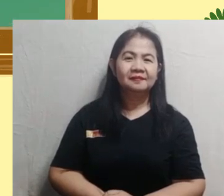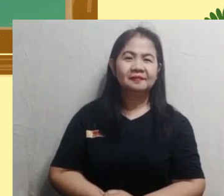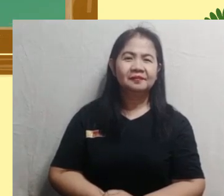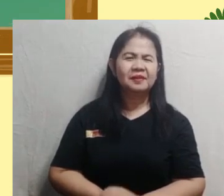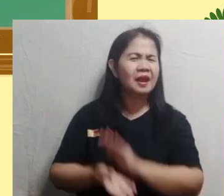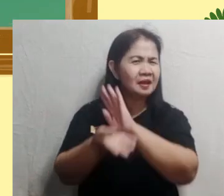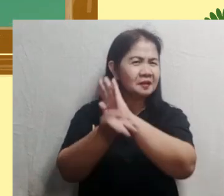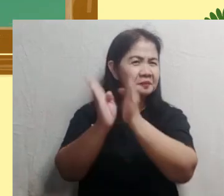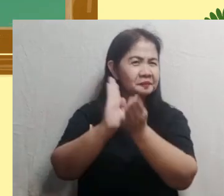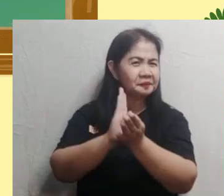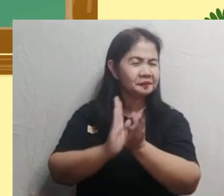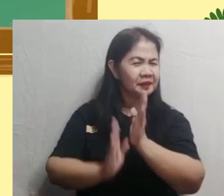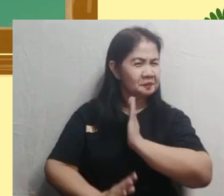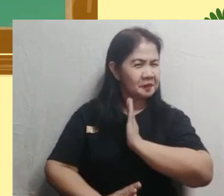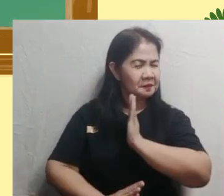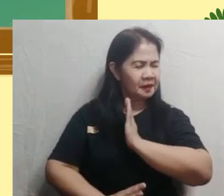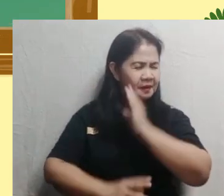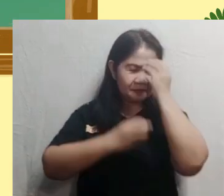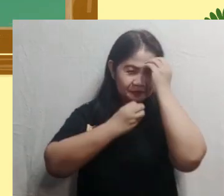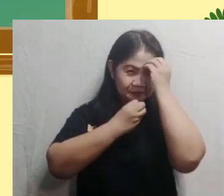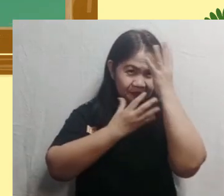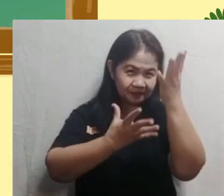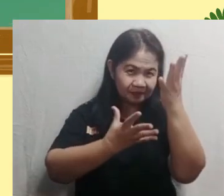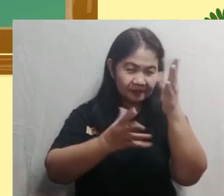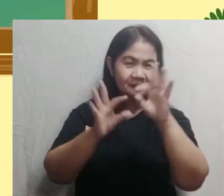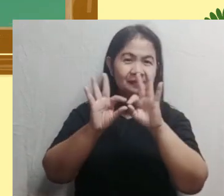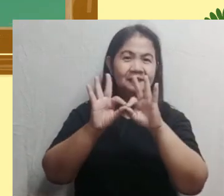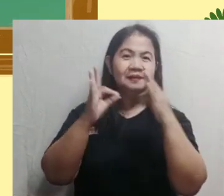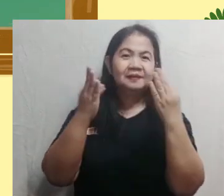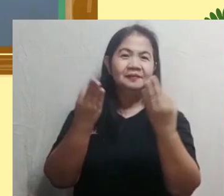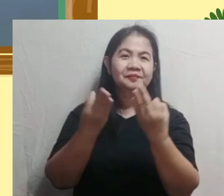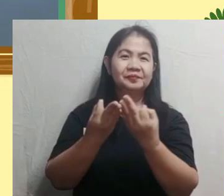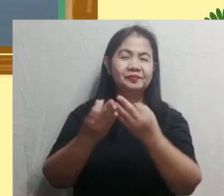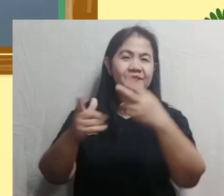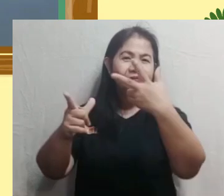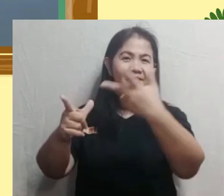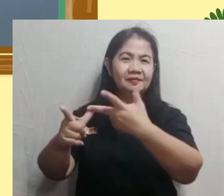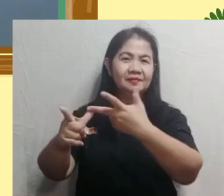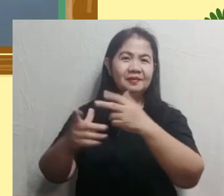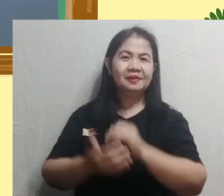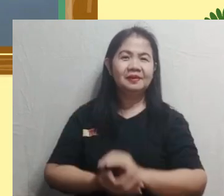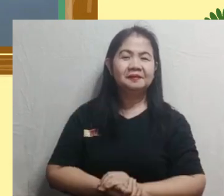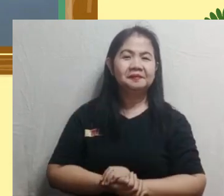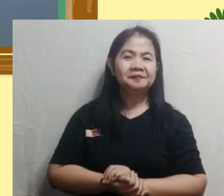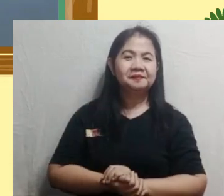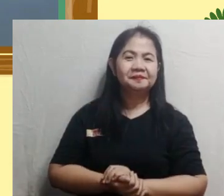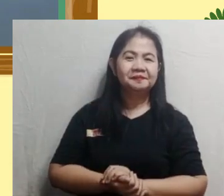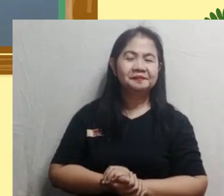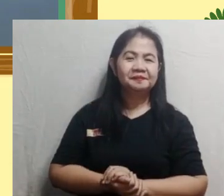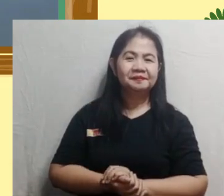pagiging mabait at masunurin sa pamilya. Ikatlo,